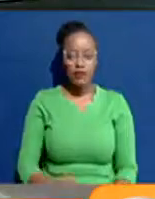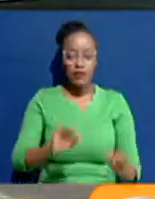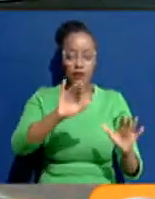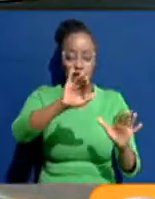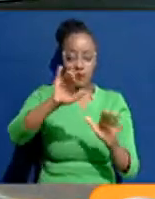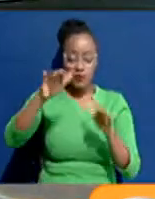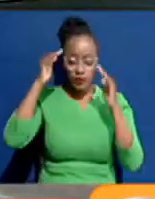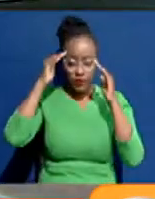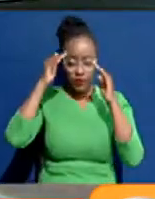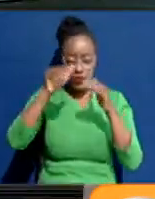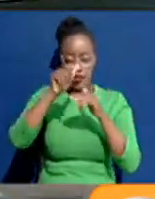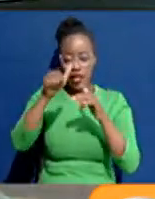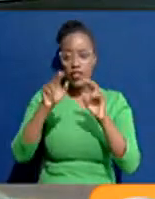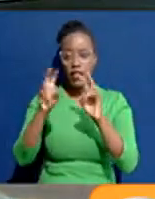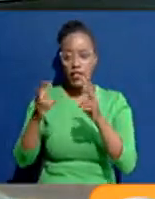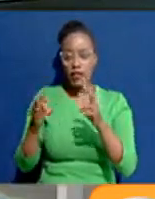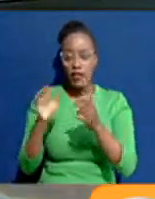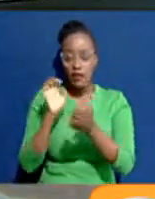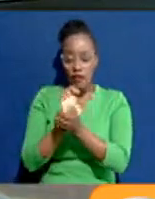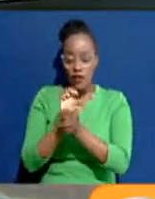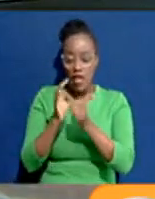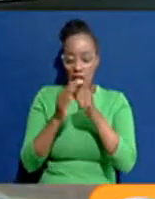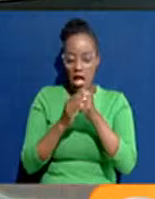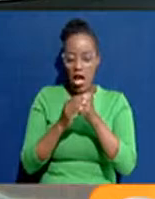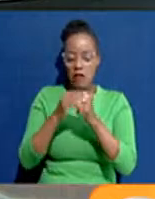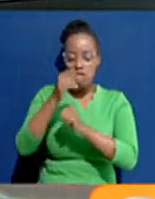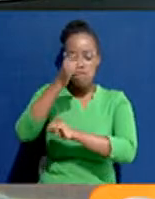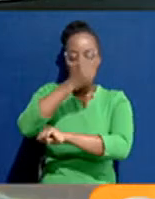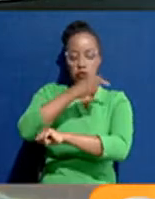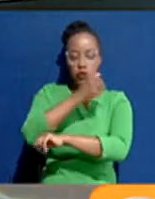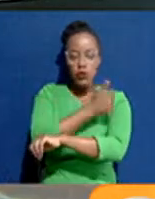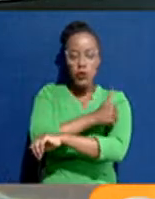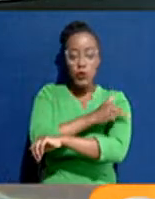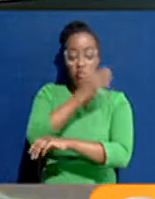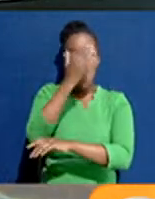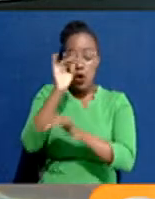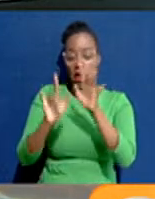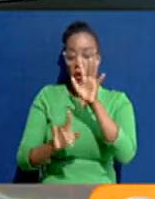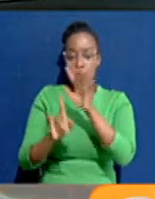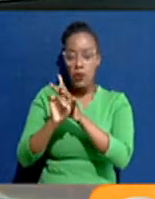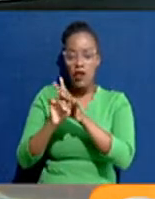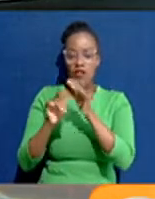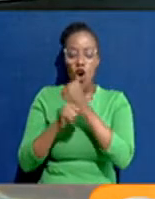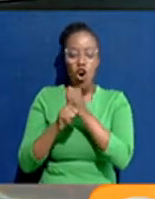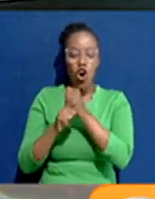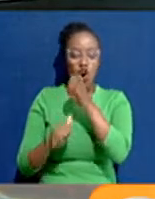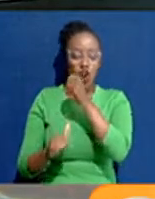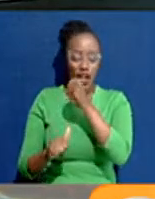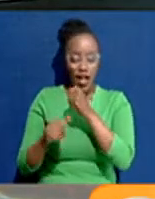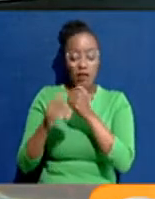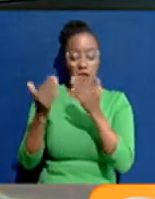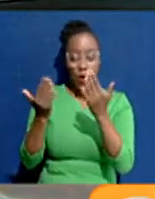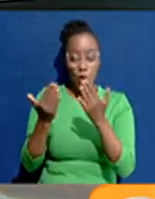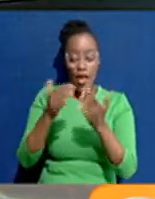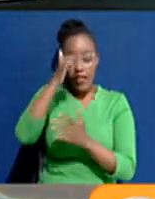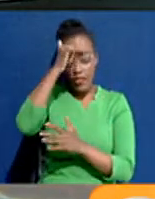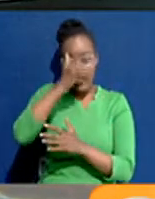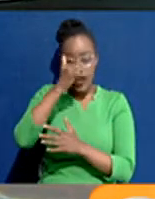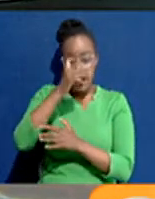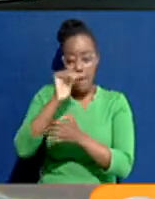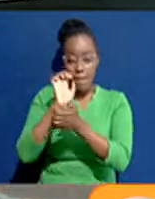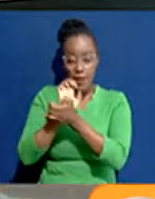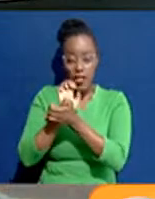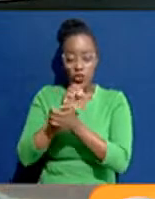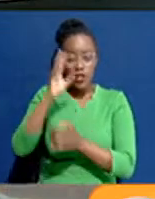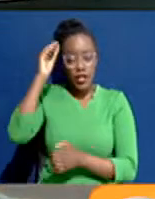Na tukiangazia mengine ni kwamba wafungwa 9 wamelazwa hospitalini kufuatia mlipuko wa ugonjwa wa kipindupindu katika gereza la Thika kwenye